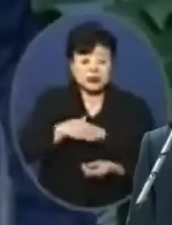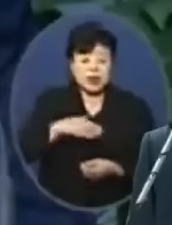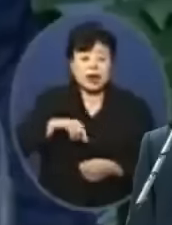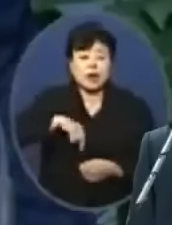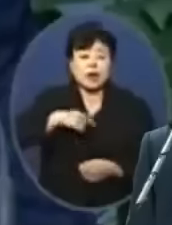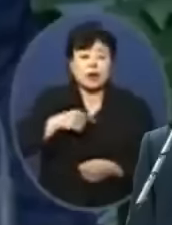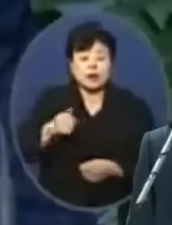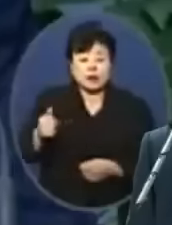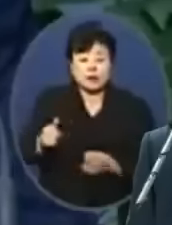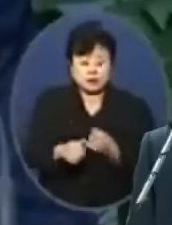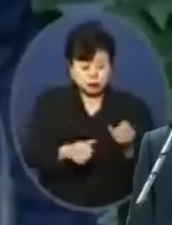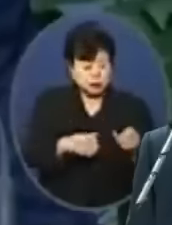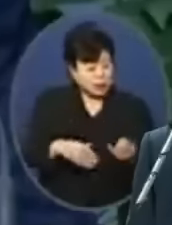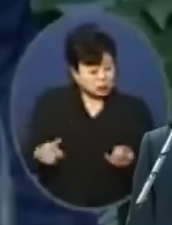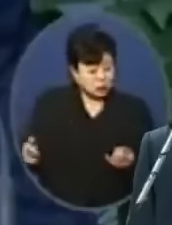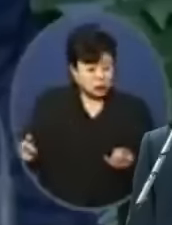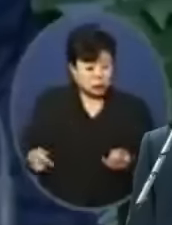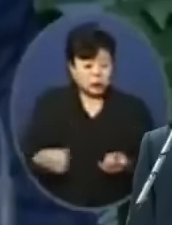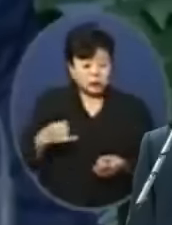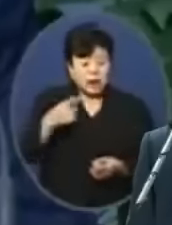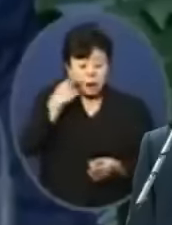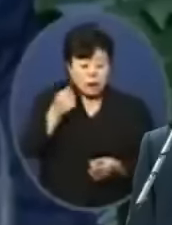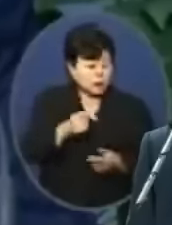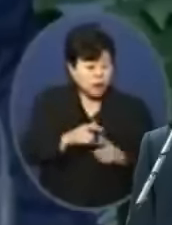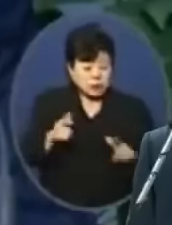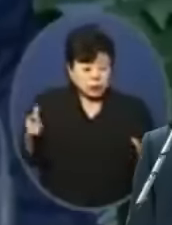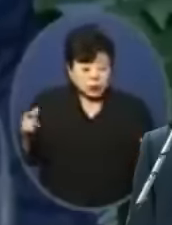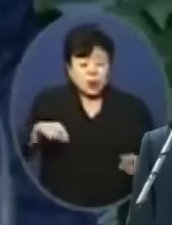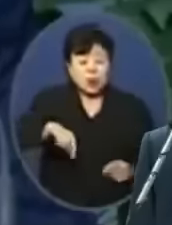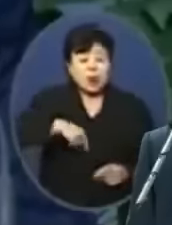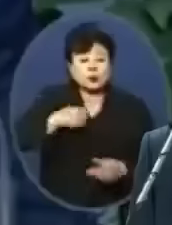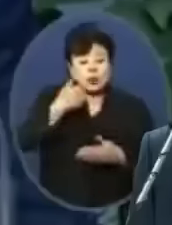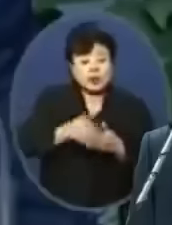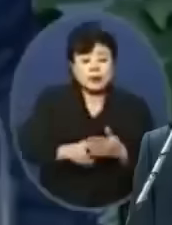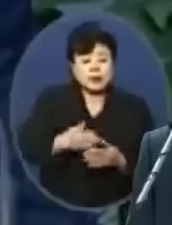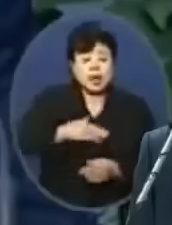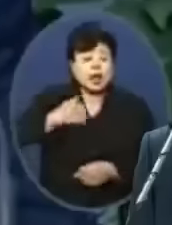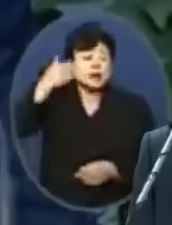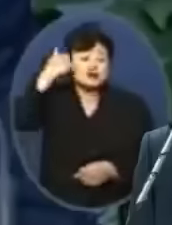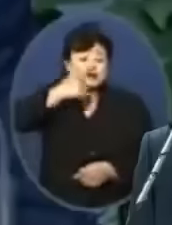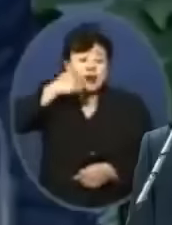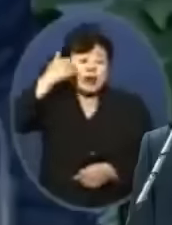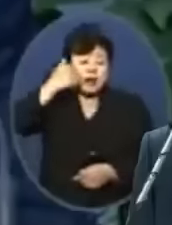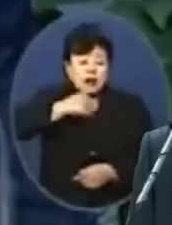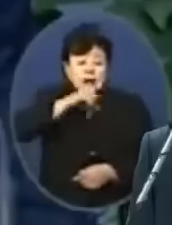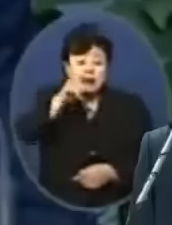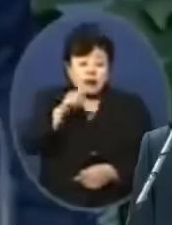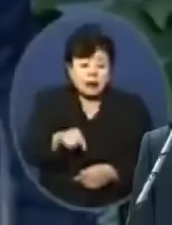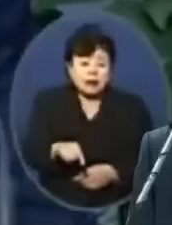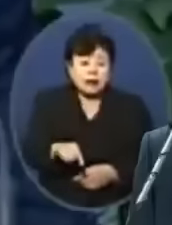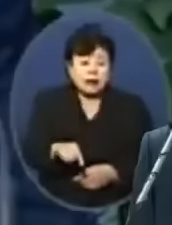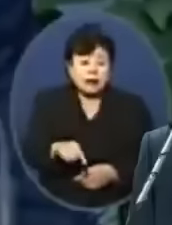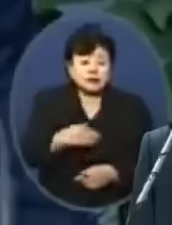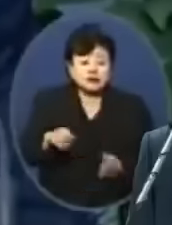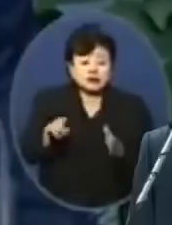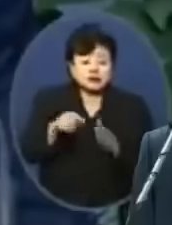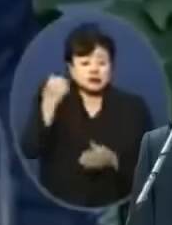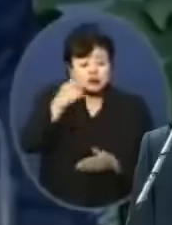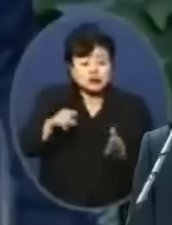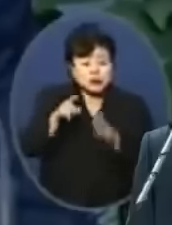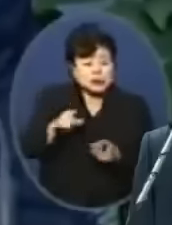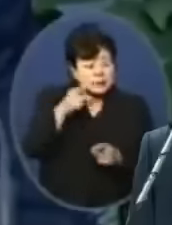우리 남편의 아내도 아니고 우리 딸의 엄마도 아니고 나는 누굽니까? 나는 누구를 위해서